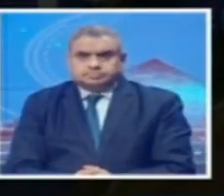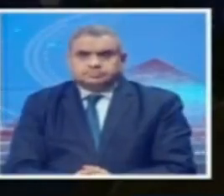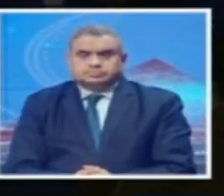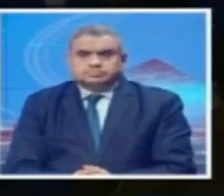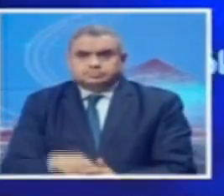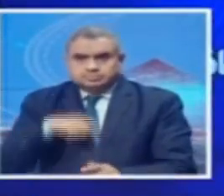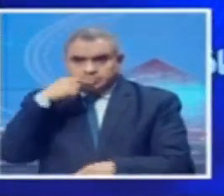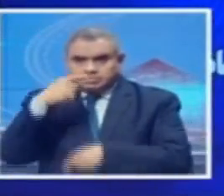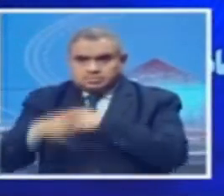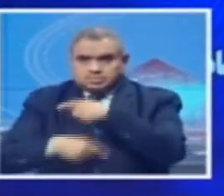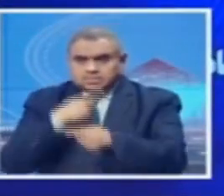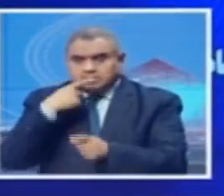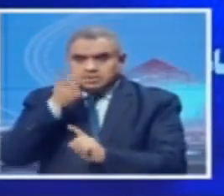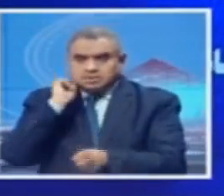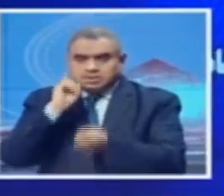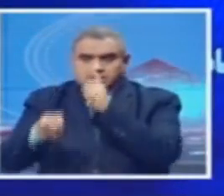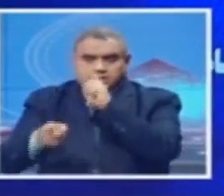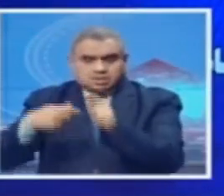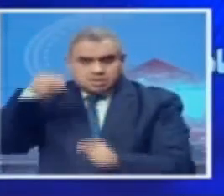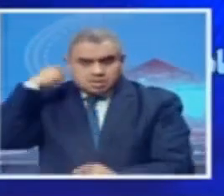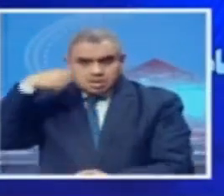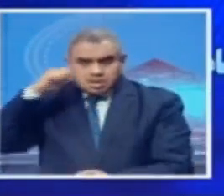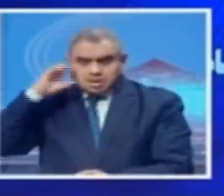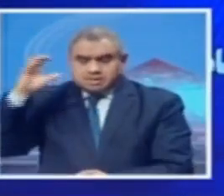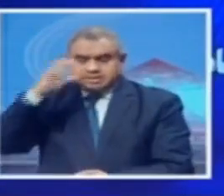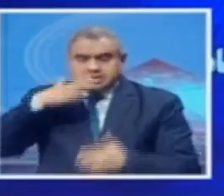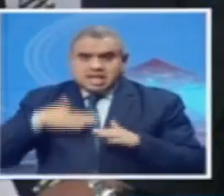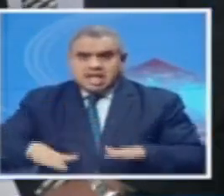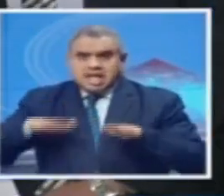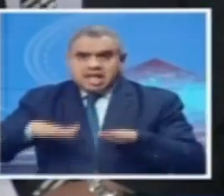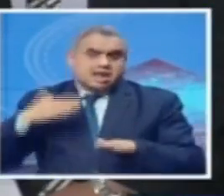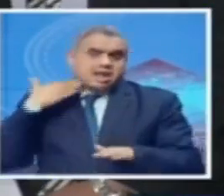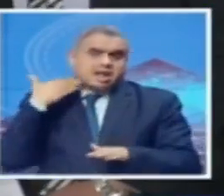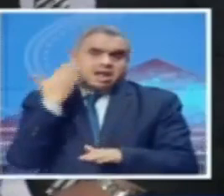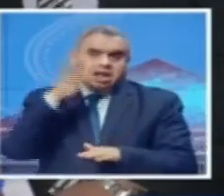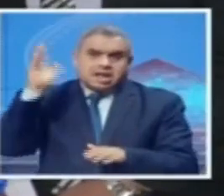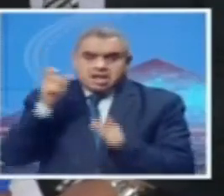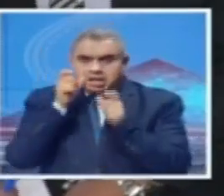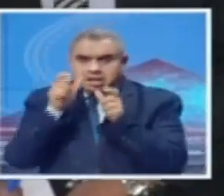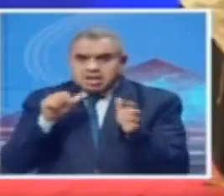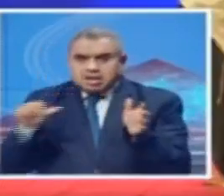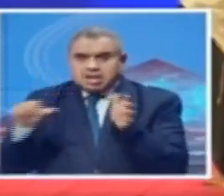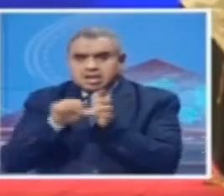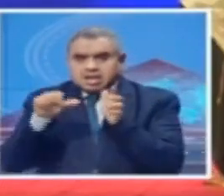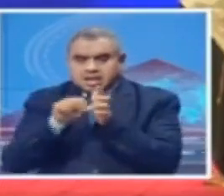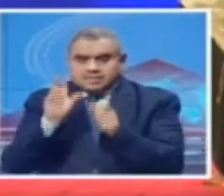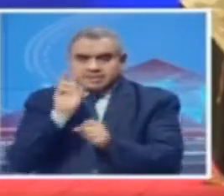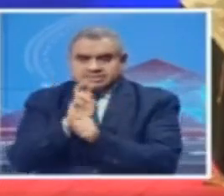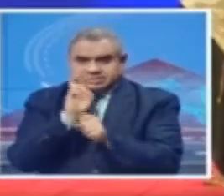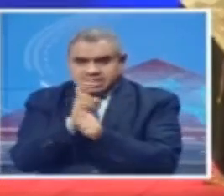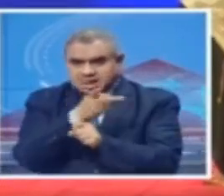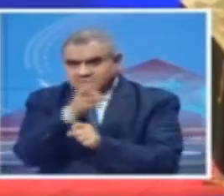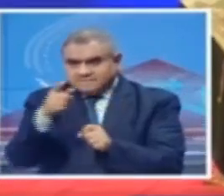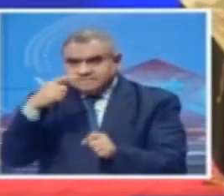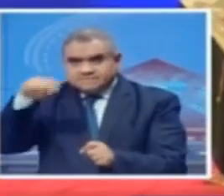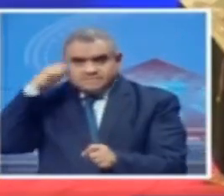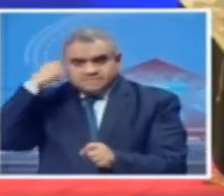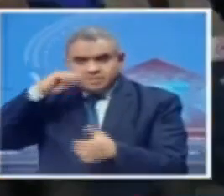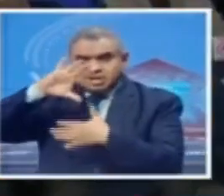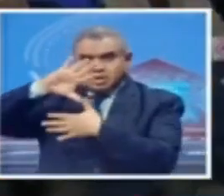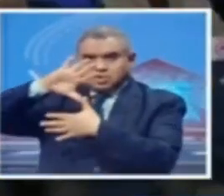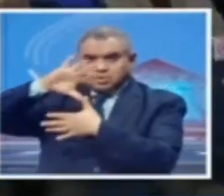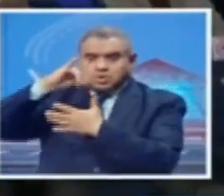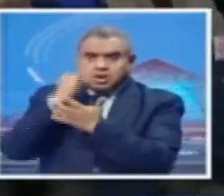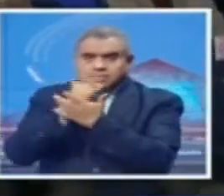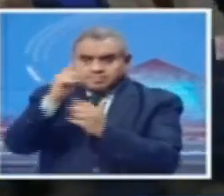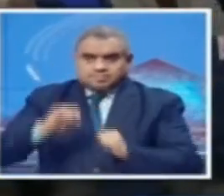في إطار تنفيذ المبادرة الرئاسية حياة كريمة للاهتمام بالعمالة غير المنتظمة، قام وزير القوى العاملة